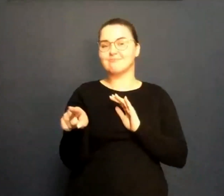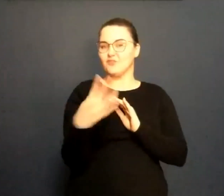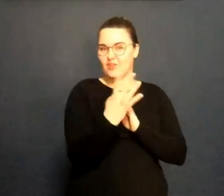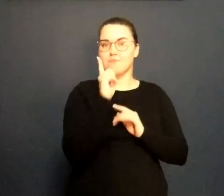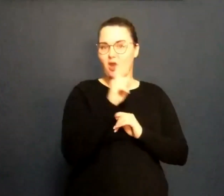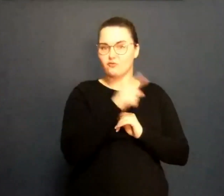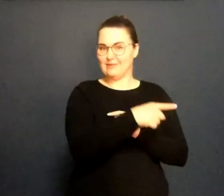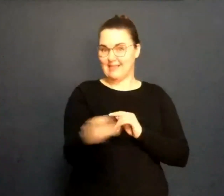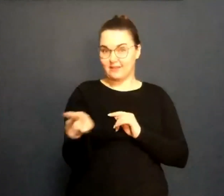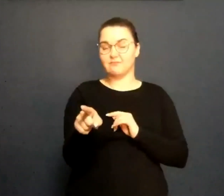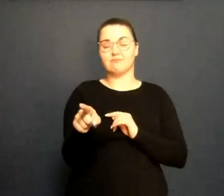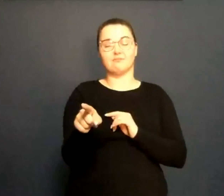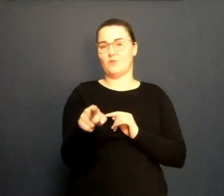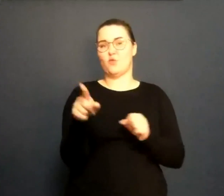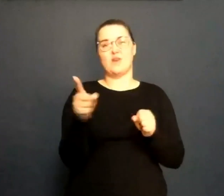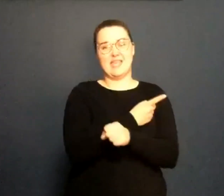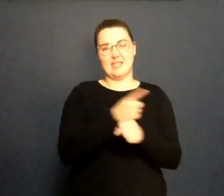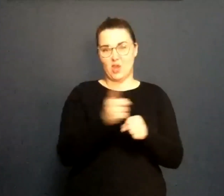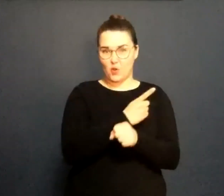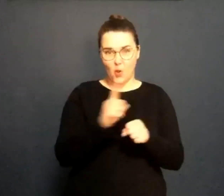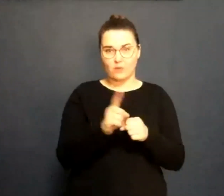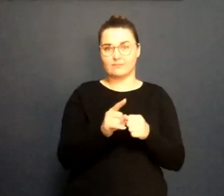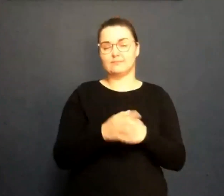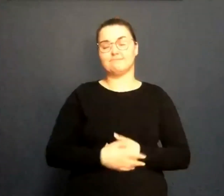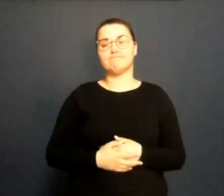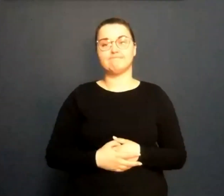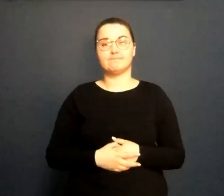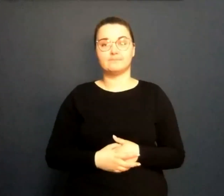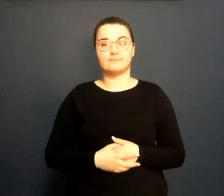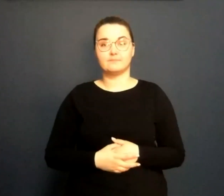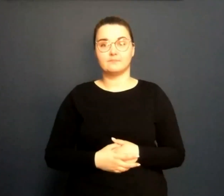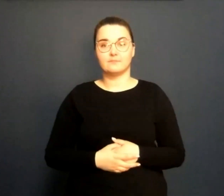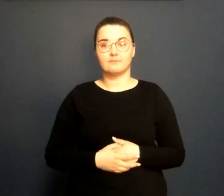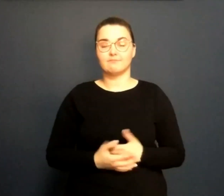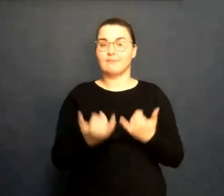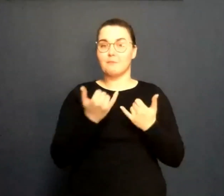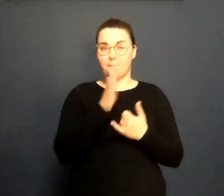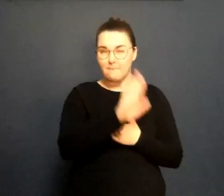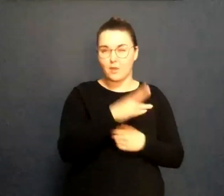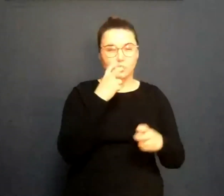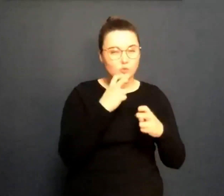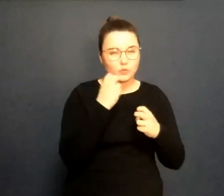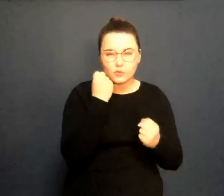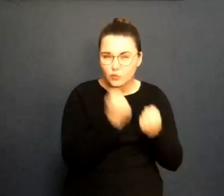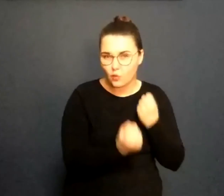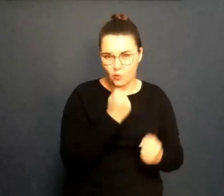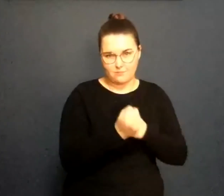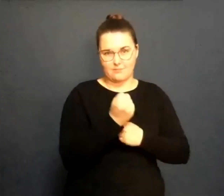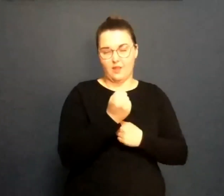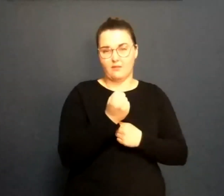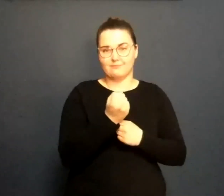seksualność, ta ich tożsamość była kształtowana w zupełnie innych okolicznościach. Jeszcze trudniej było niż współcześnie się do tego,